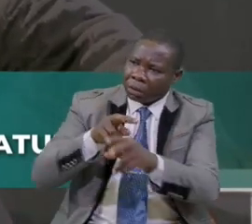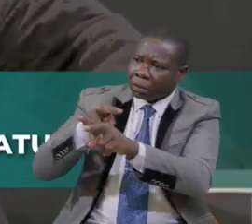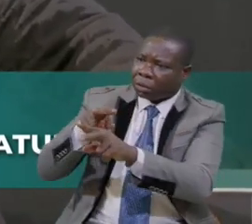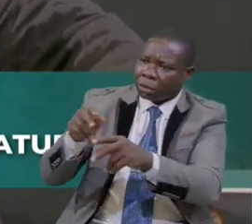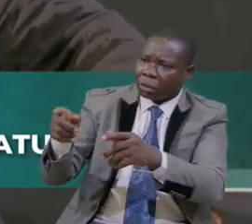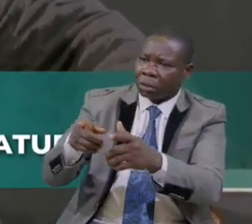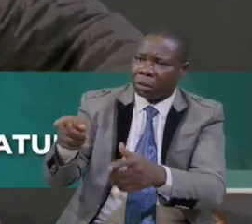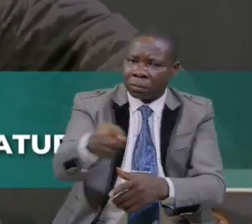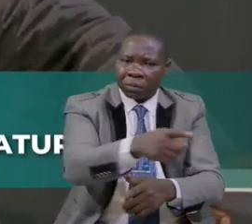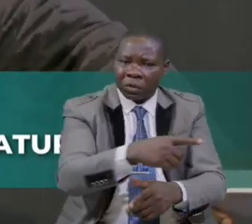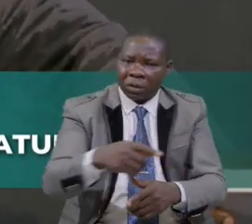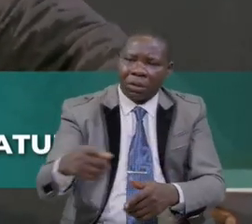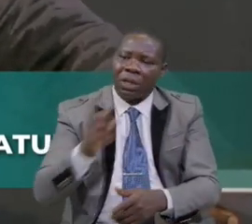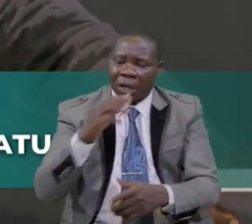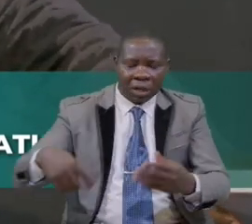ont environné